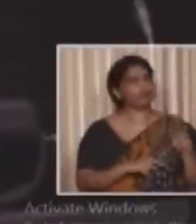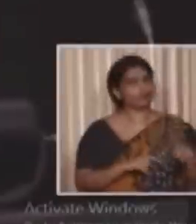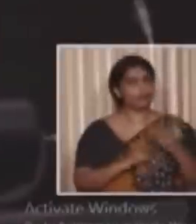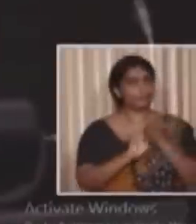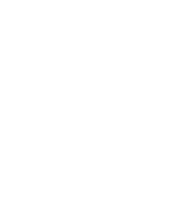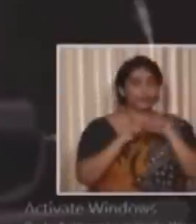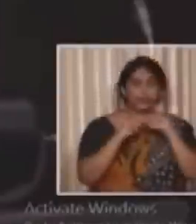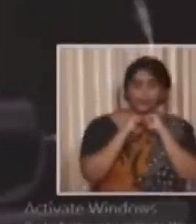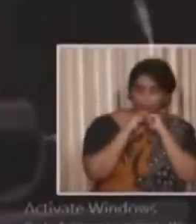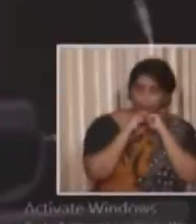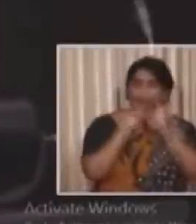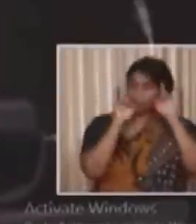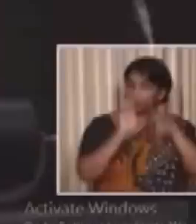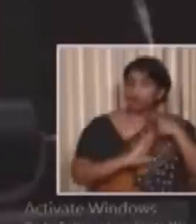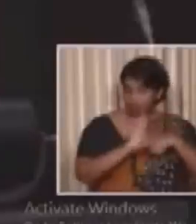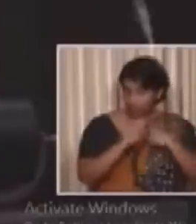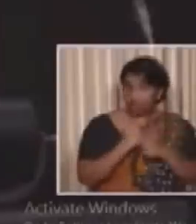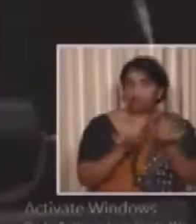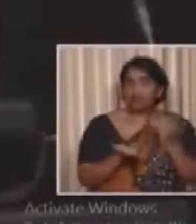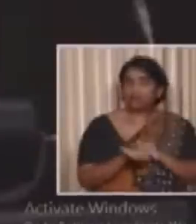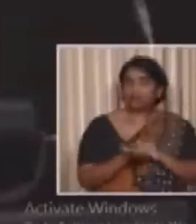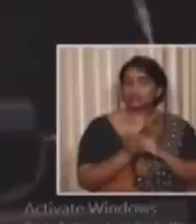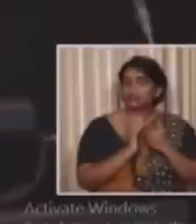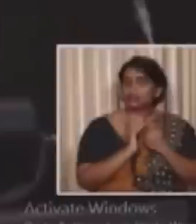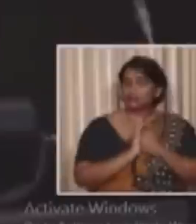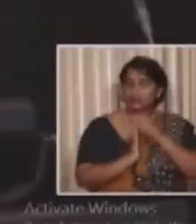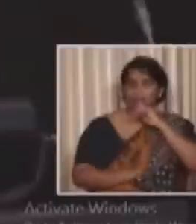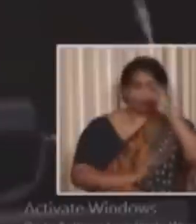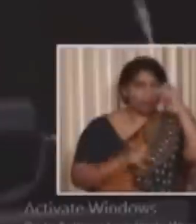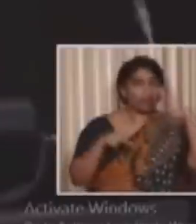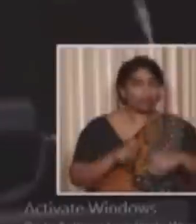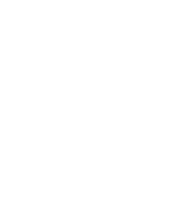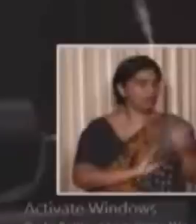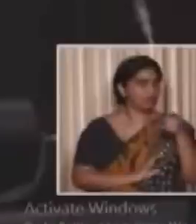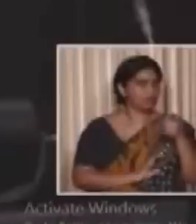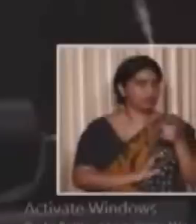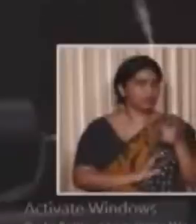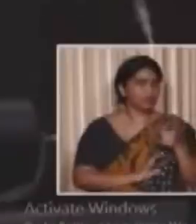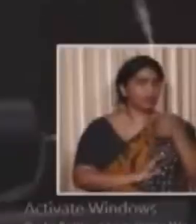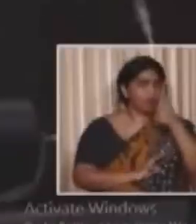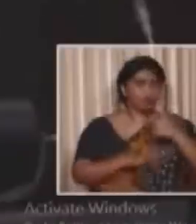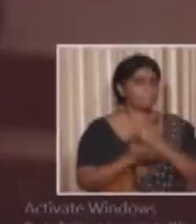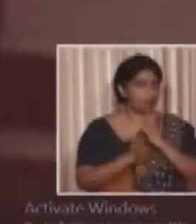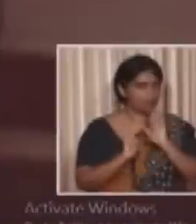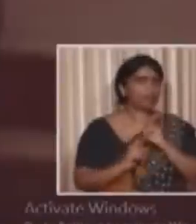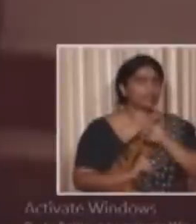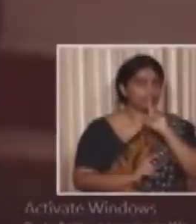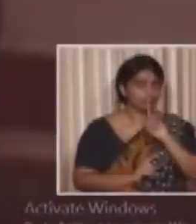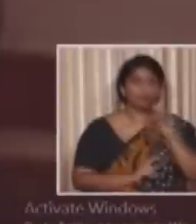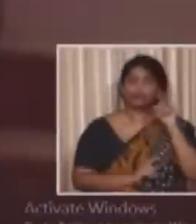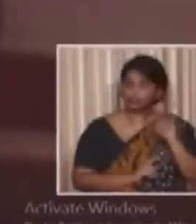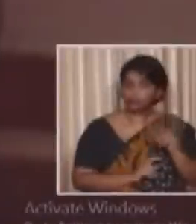පෞගේ මේ නාමයේ මොකද උනේ එවැනි රටක් හදන්නද යන්නේ නැවත මේ කරු කතානායකතුමනේ අද මේ මේ නාමයේ ඒෂා හොඳ තීන්දුව වලට අවස්ථාව දෙන්න